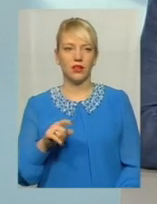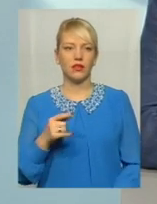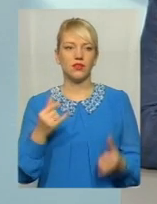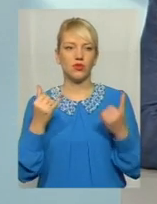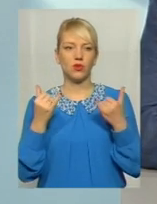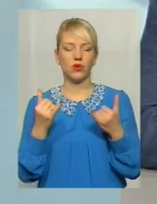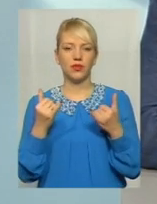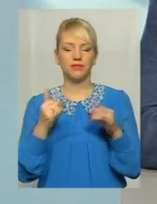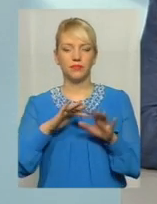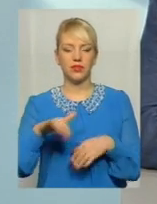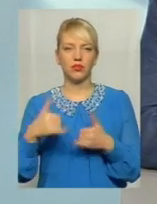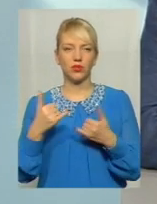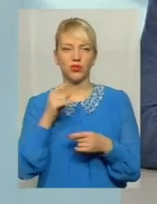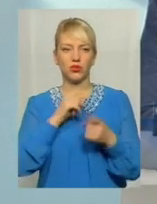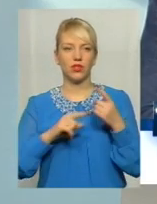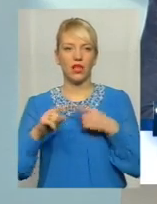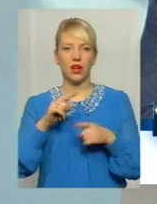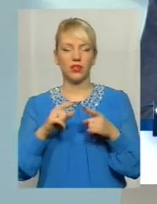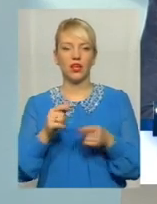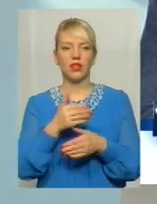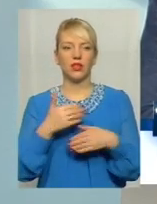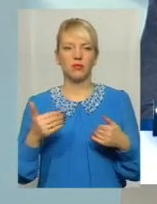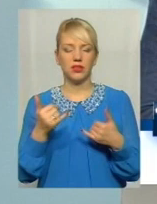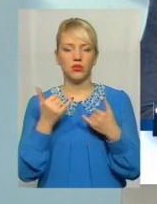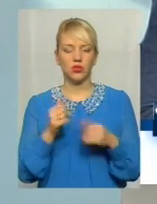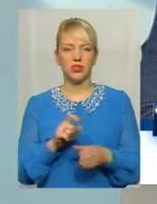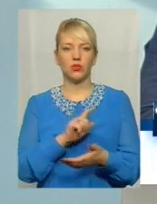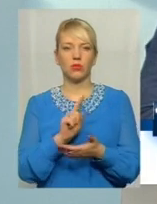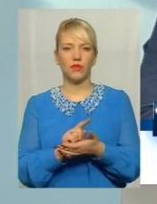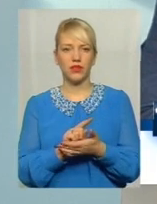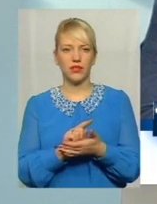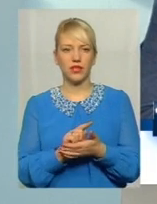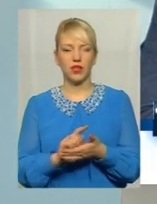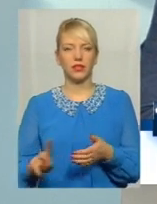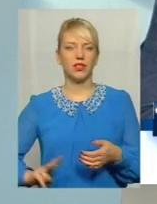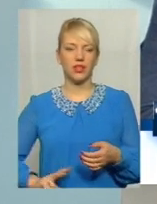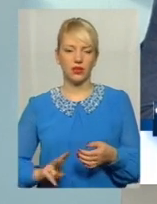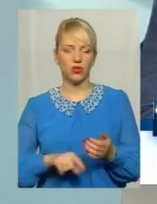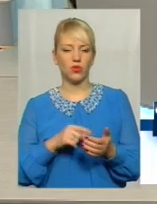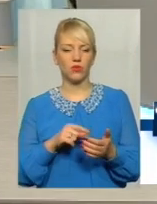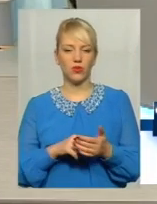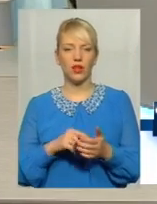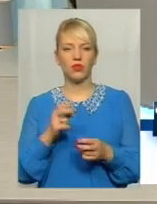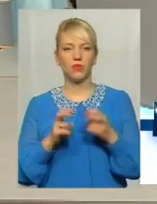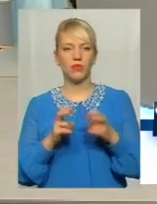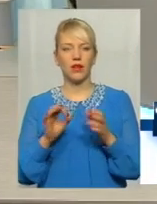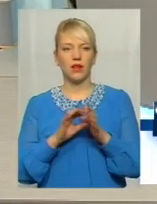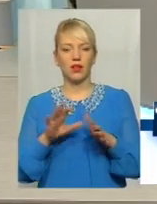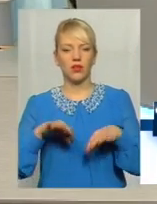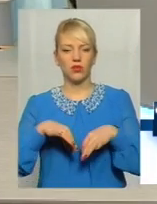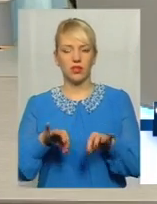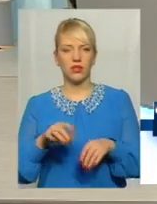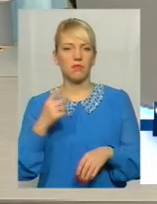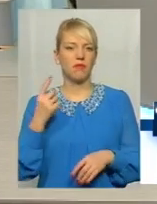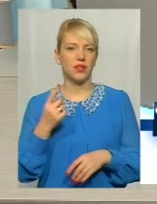сьогодні, після сьогоднішньої наради, ми зобов'язали директора комунального підприємства «Електротранс» саме перше